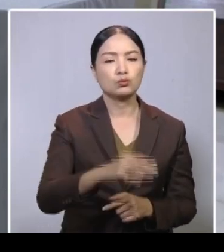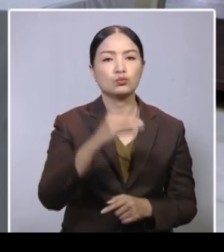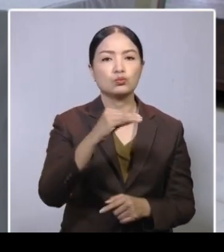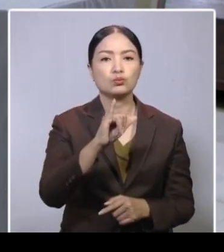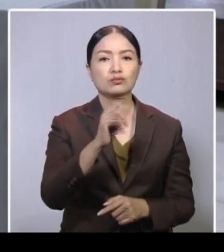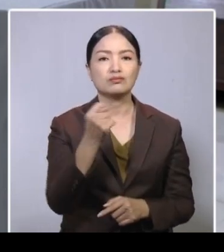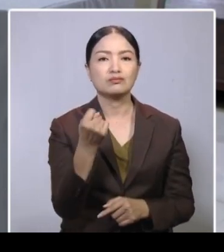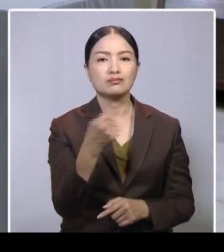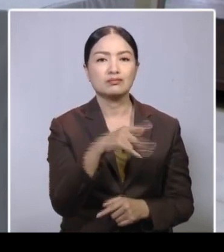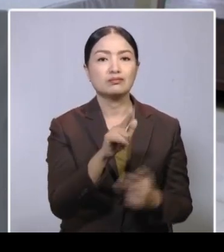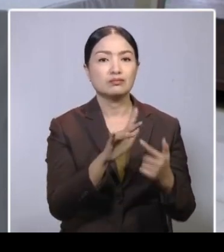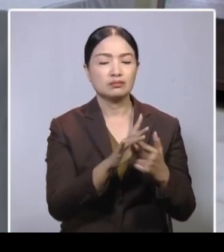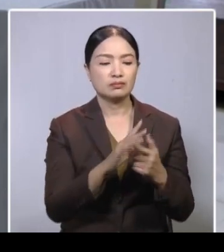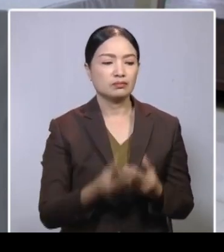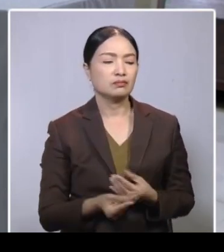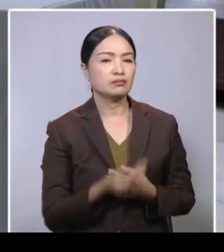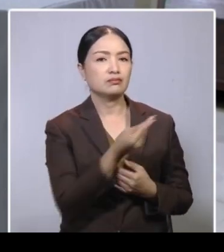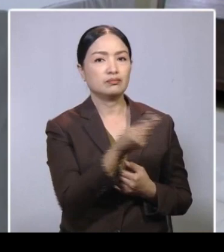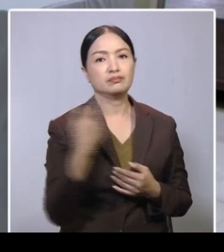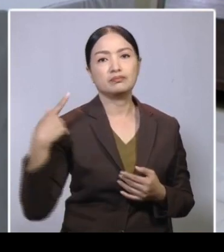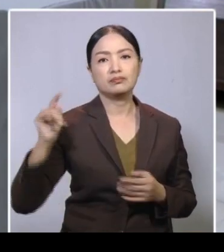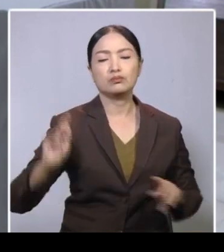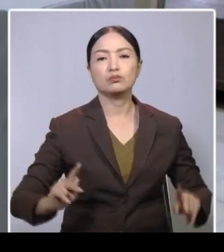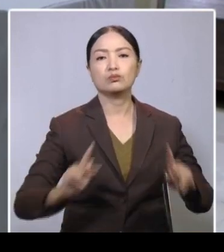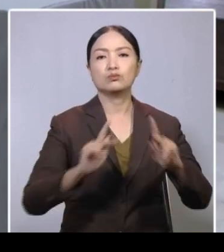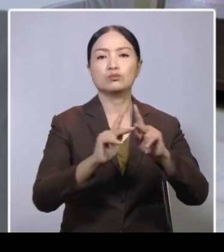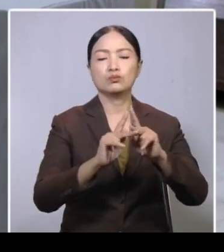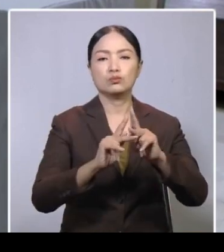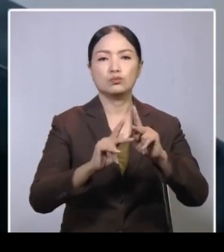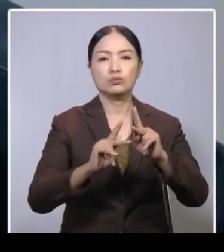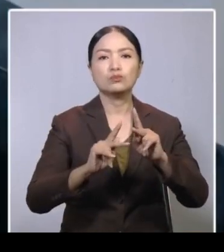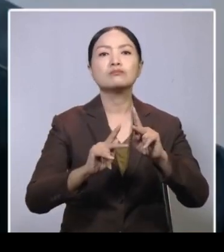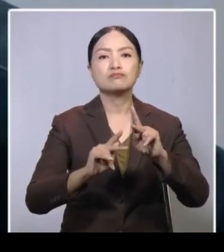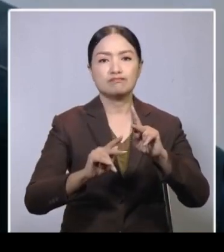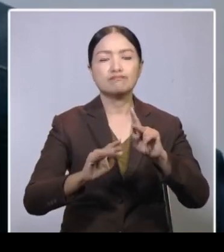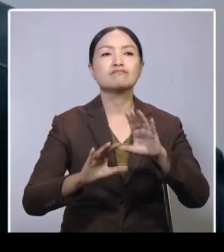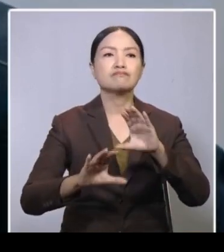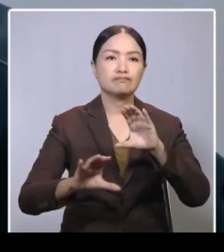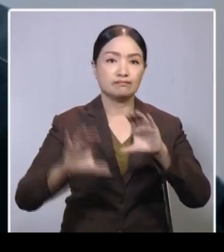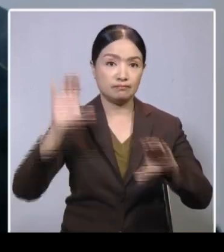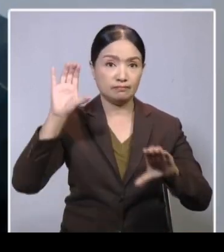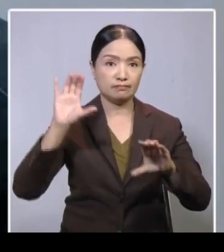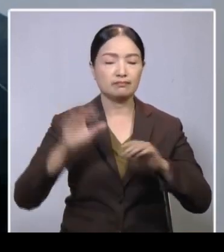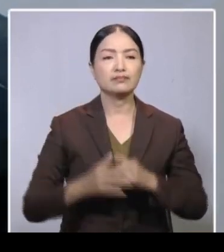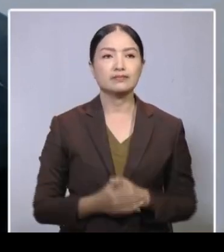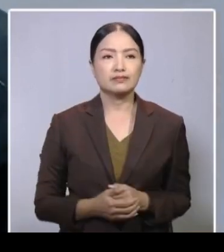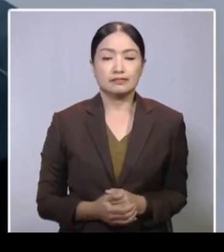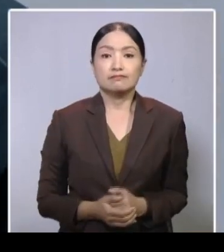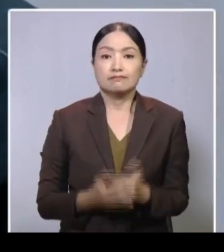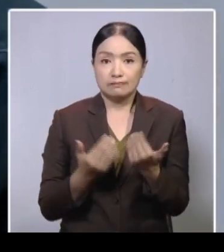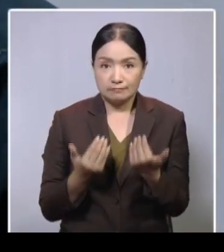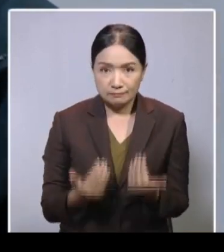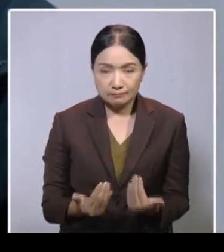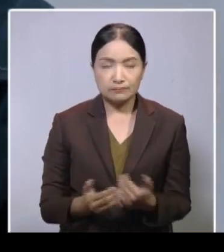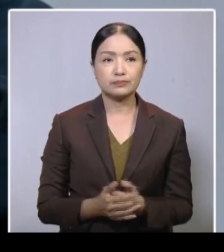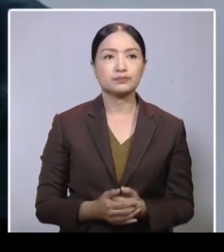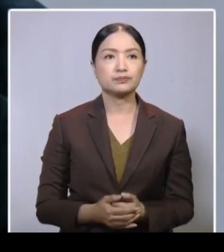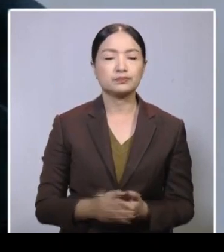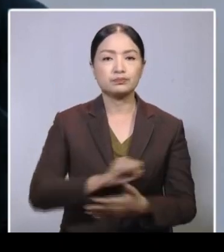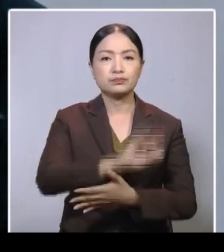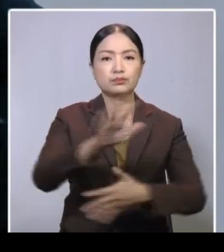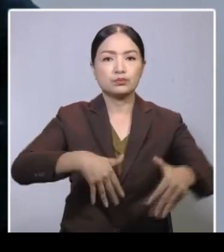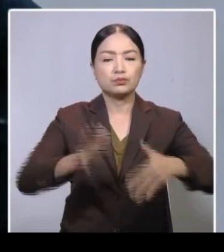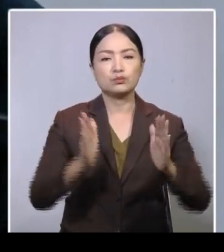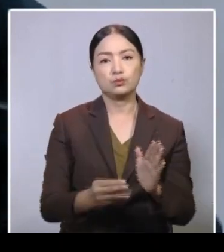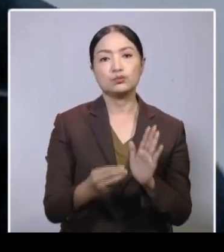ปลัดกระทรวงมหาดไทยและการแถลงข่าววันนี้สร้างความสบายใจให้กับพี่น้องประชาชนในเขตกรุงเทพฯว่ายังสามารถแสดง